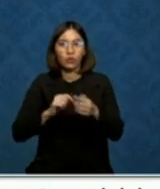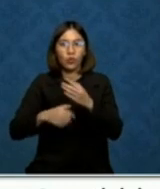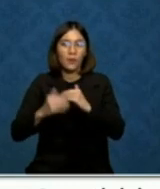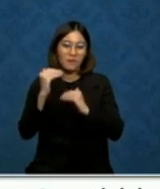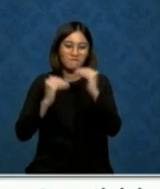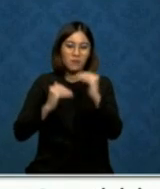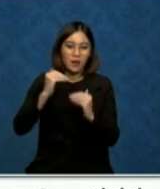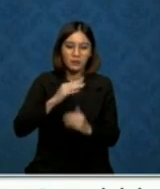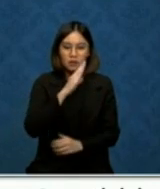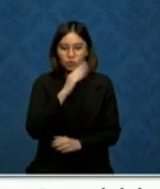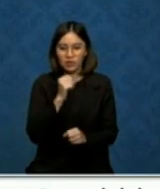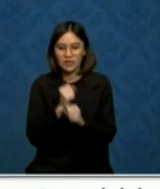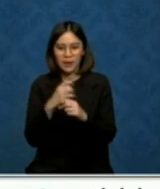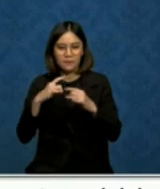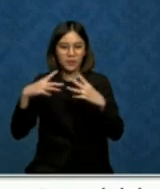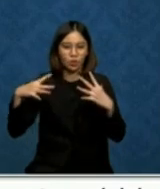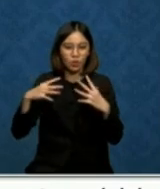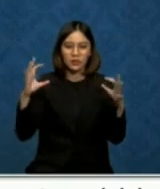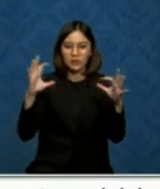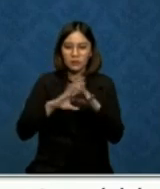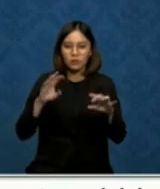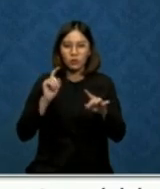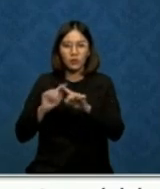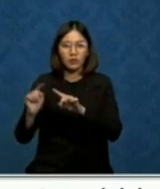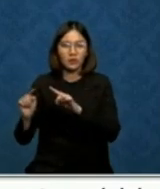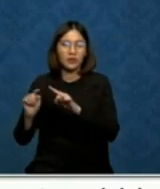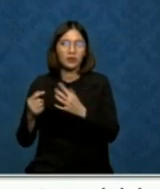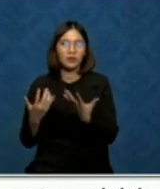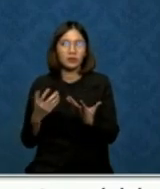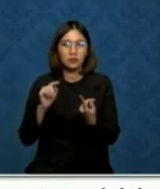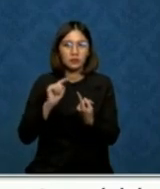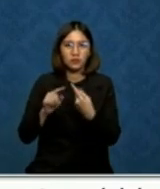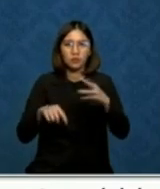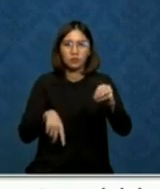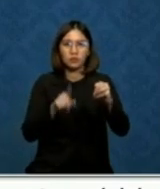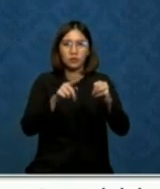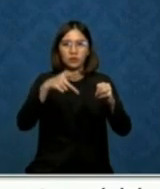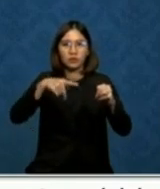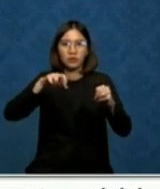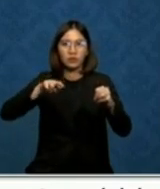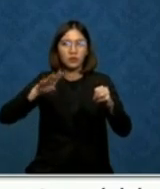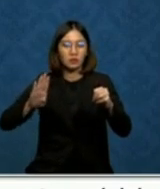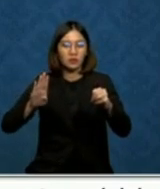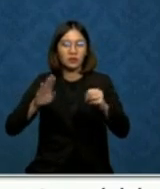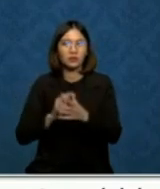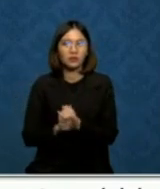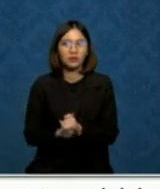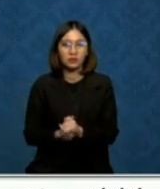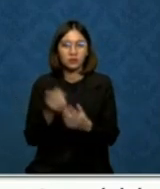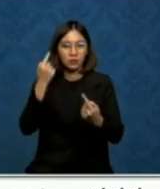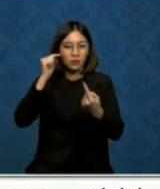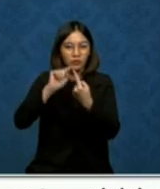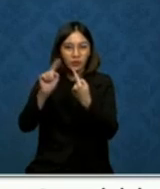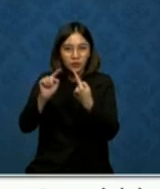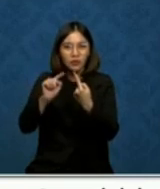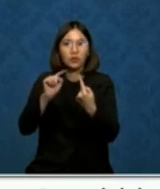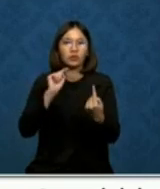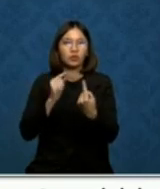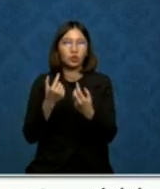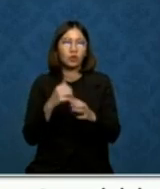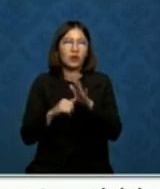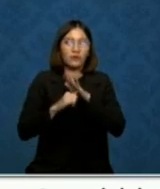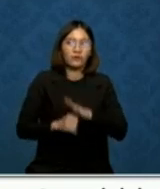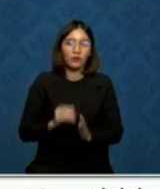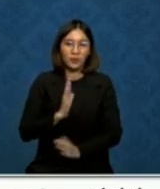การกระทำที่ไม่พึงประสงค์ที่เกี่ยวข้องกับเหตุใดๆที่อ้างอิงถึงมาตรา1ของพรบนี้เกิดขึ้นโดยมีวัตถุประสงค์หรือผลในการละเมิดศัก